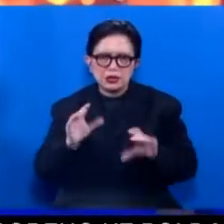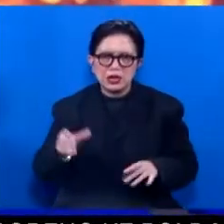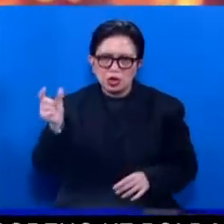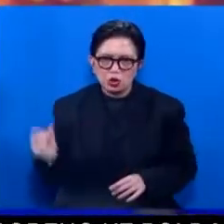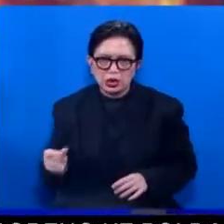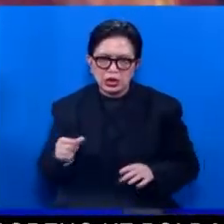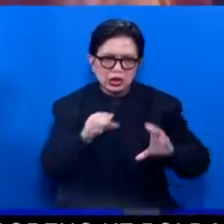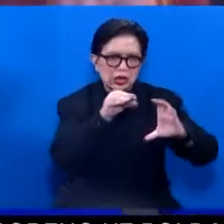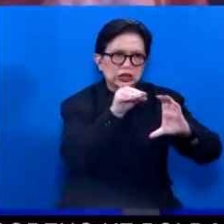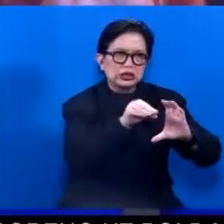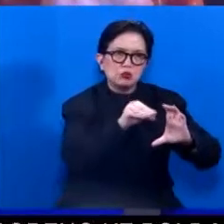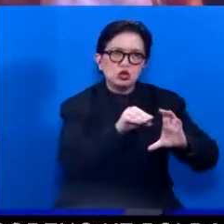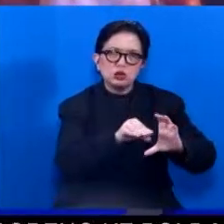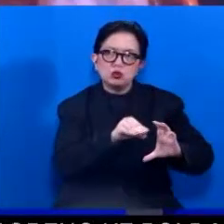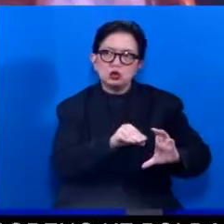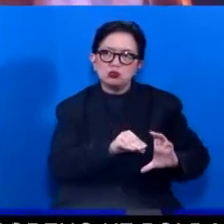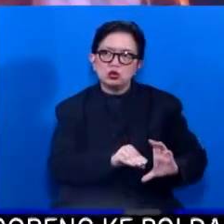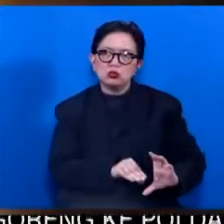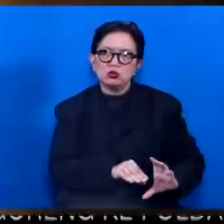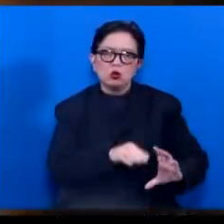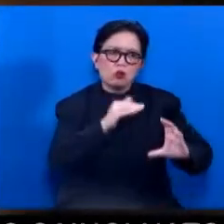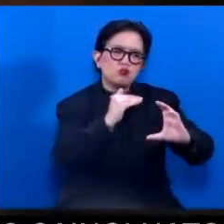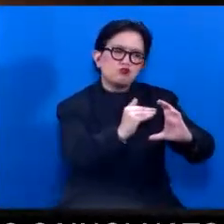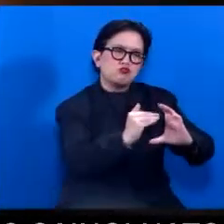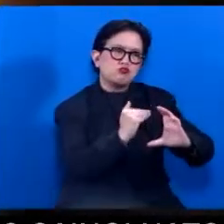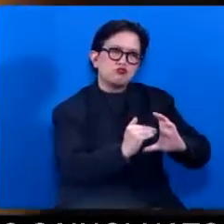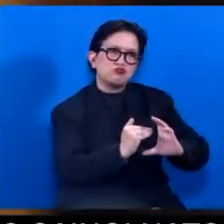diduga dilakukan sejumlah pihak.